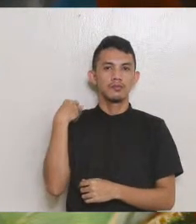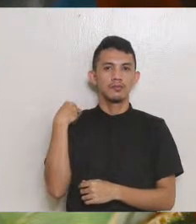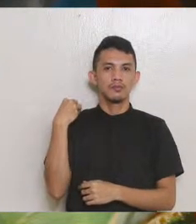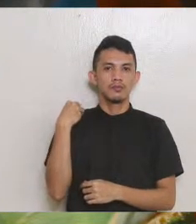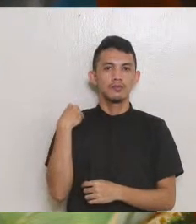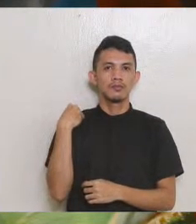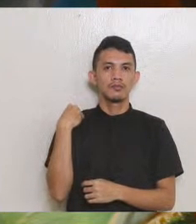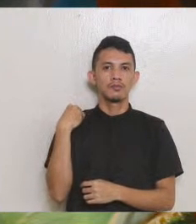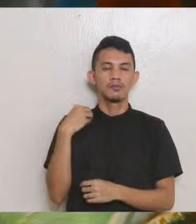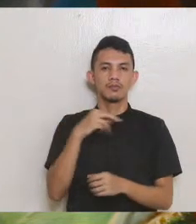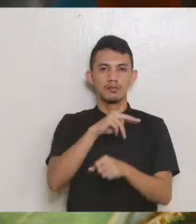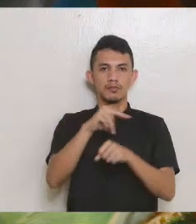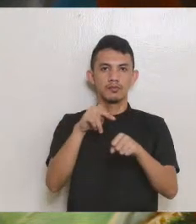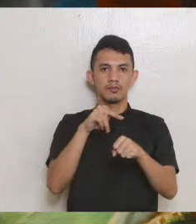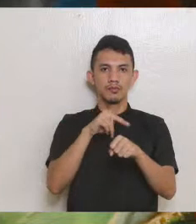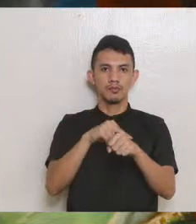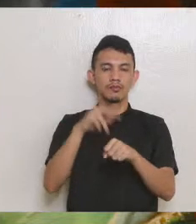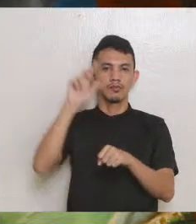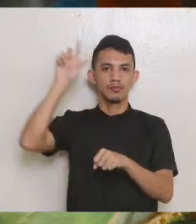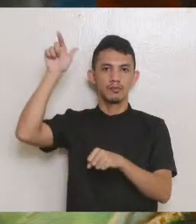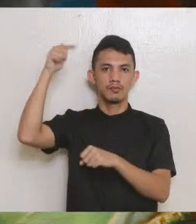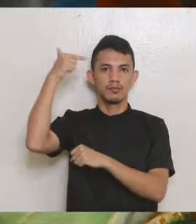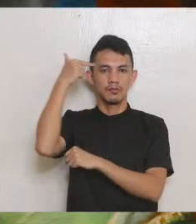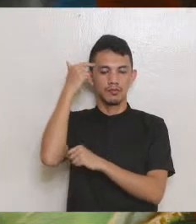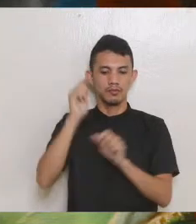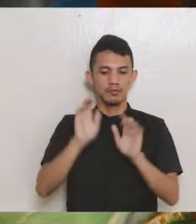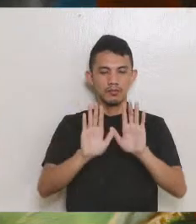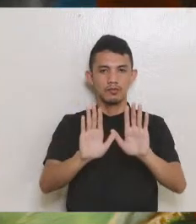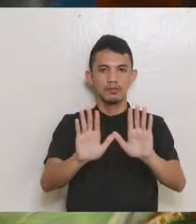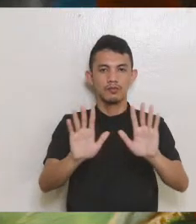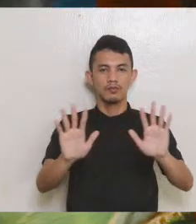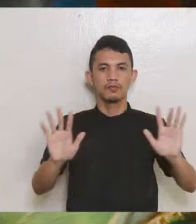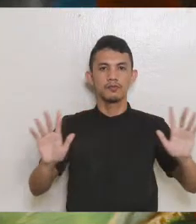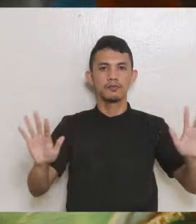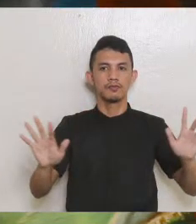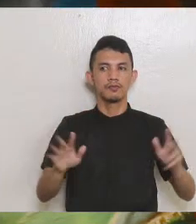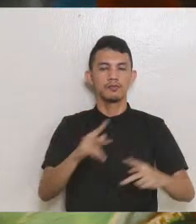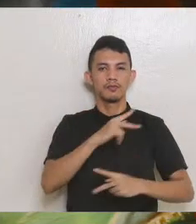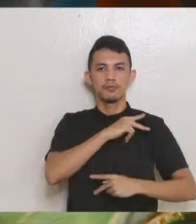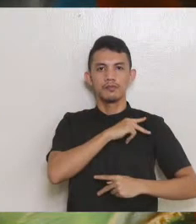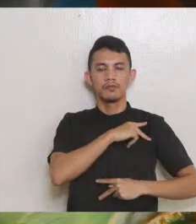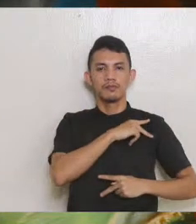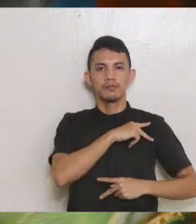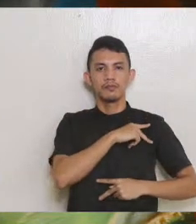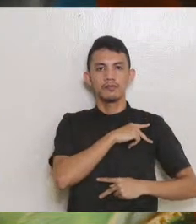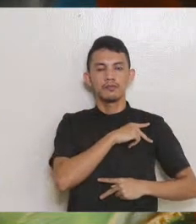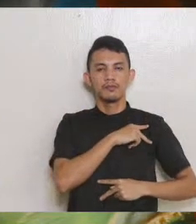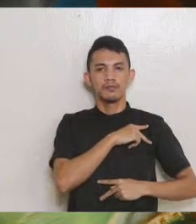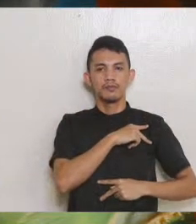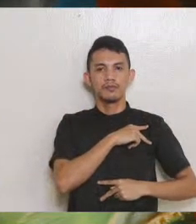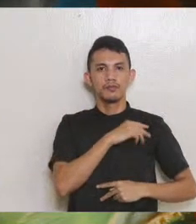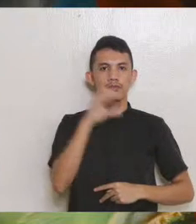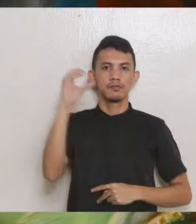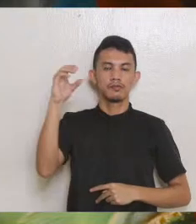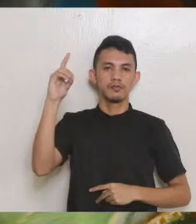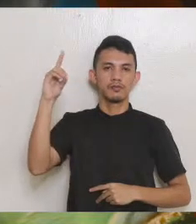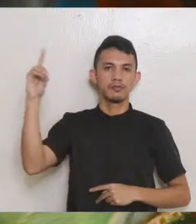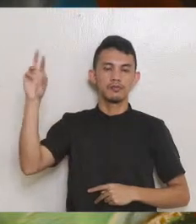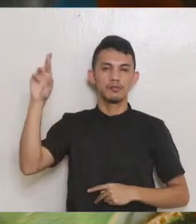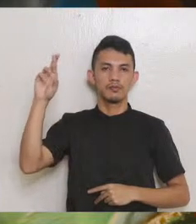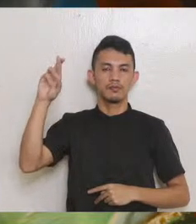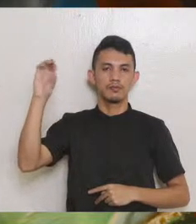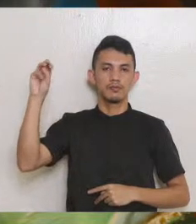panggamhanan, ilabi na ang mga frontliners, police, military, CDRRMO, Red